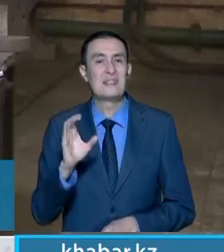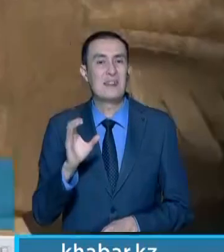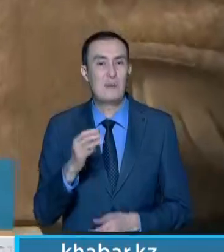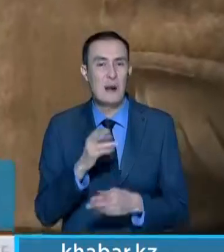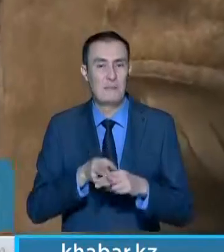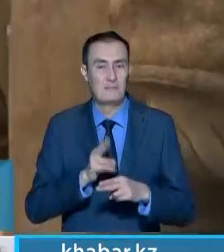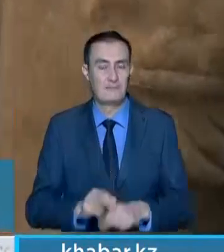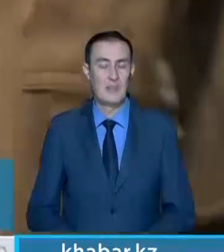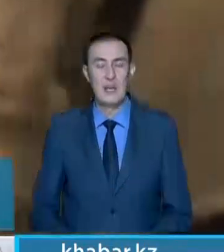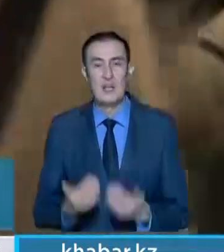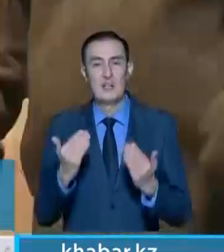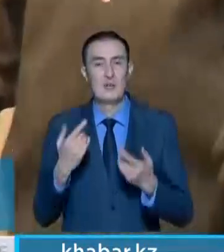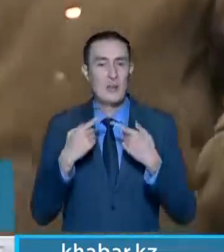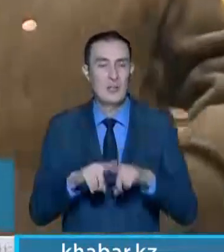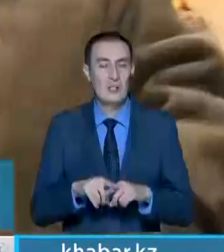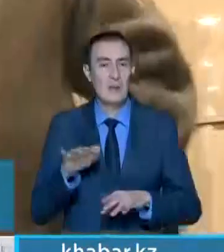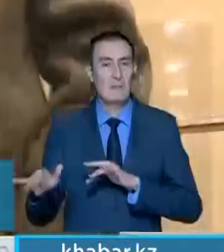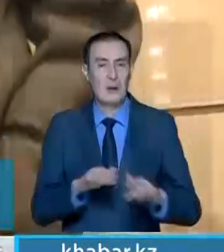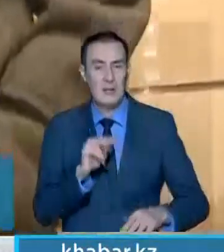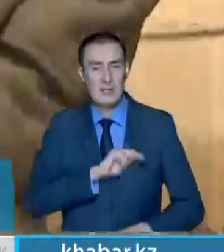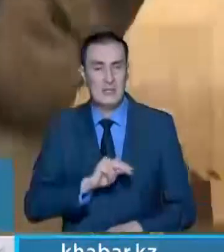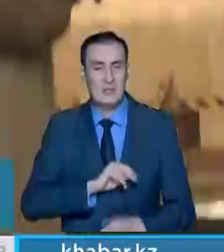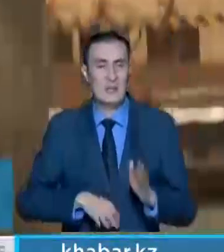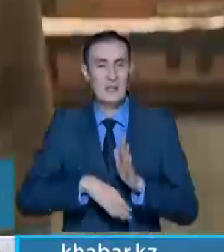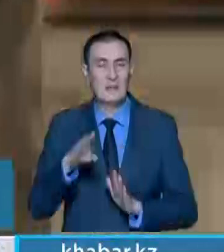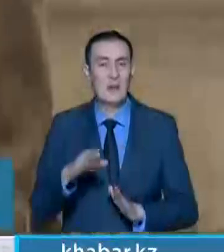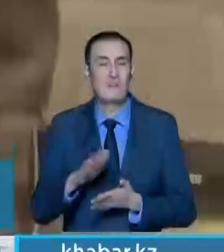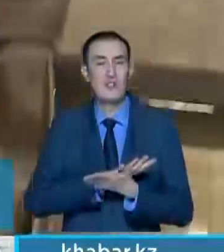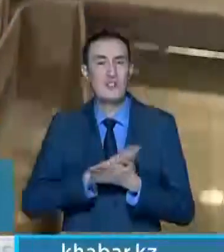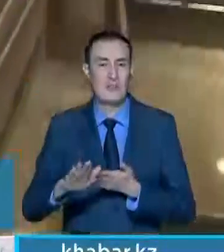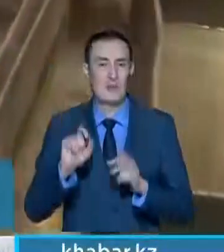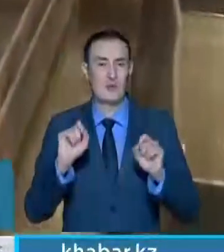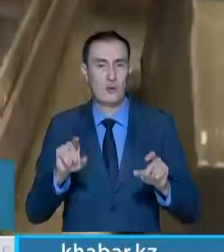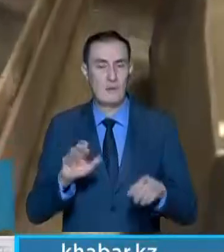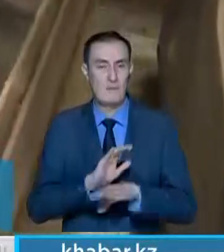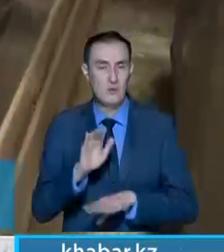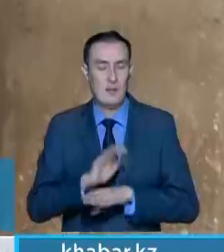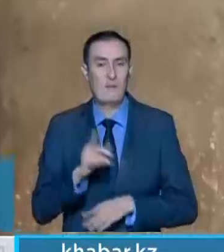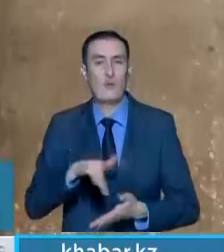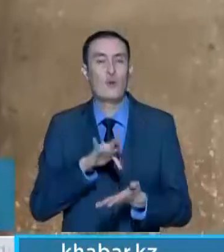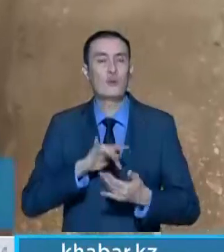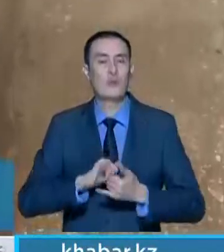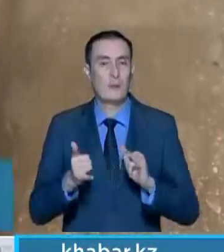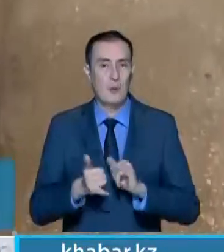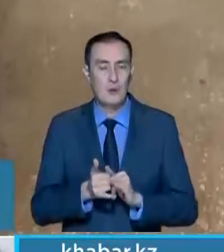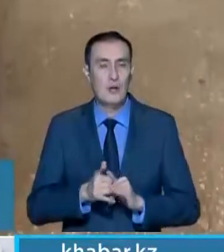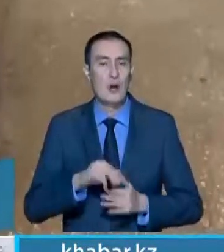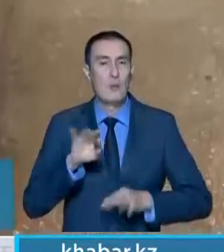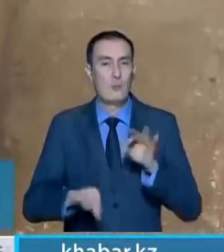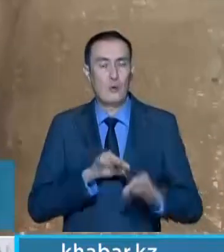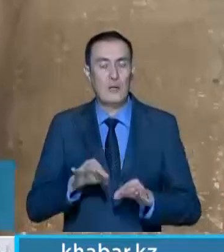серебра. Сегодня технологический процесс модернизировали до получения чистейшего золота здесь, в Усть-Каменогорске. Проект из